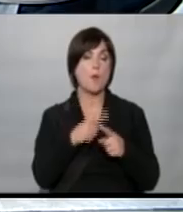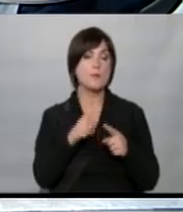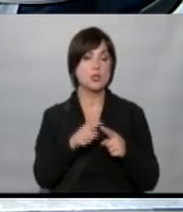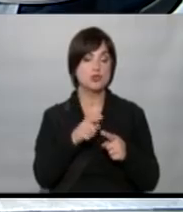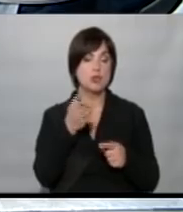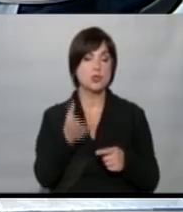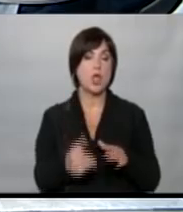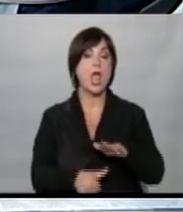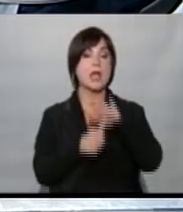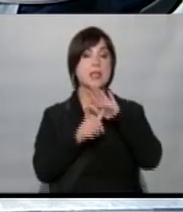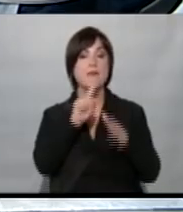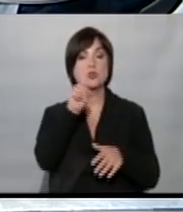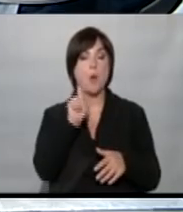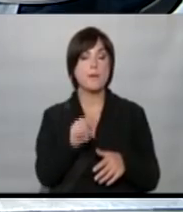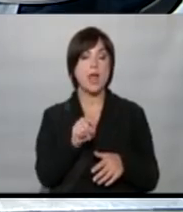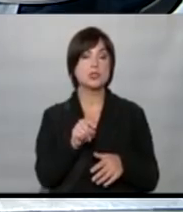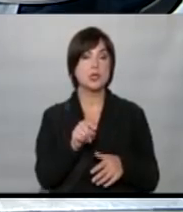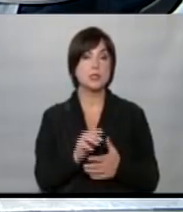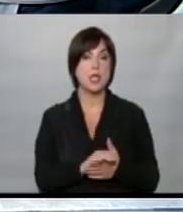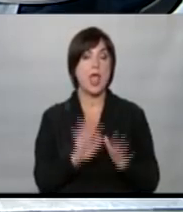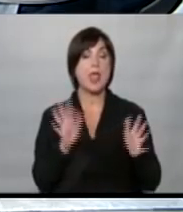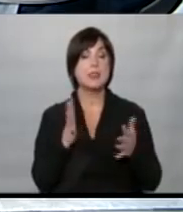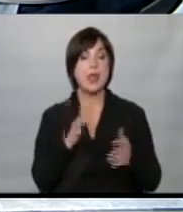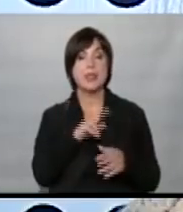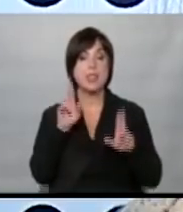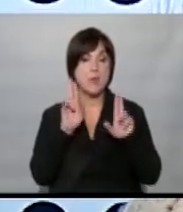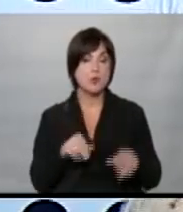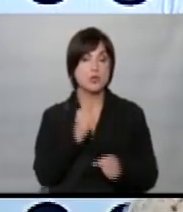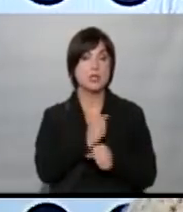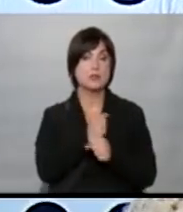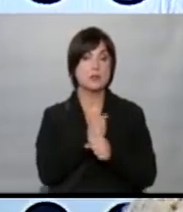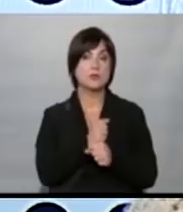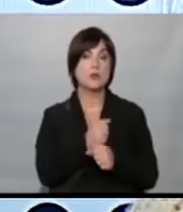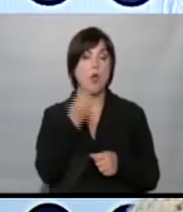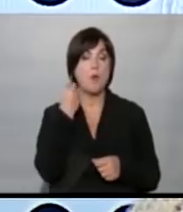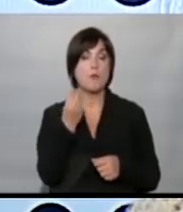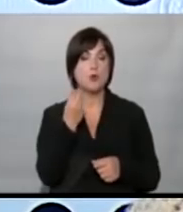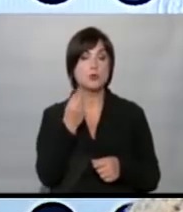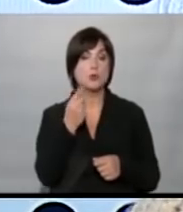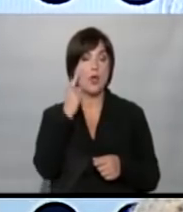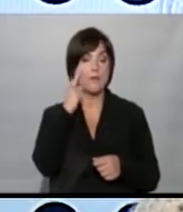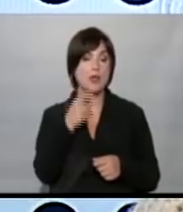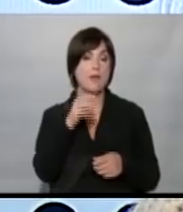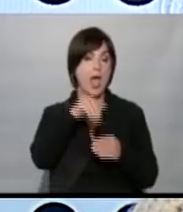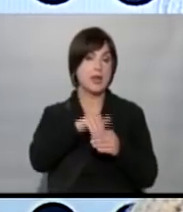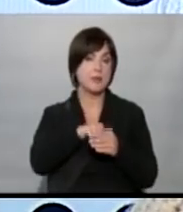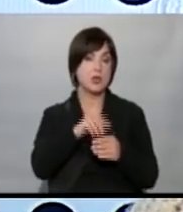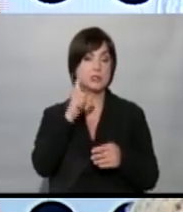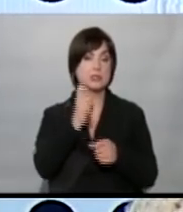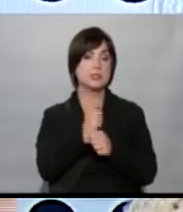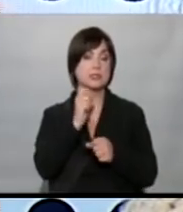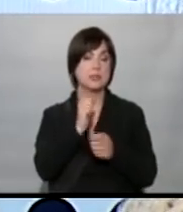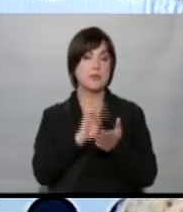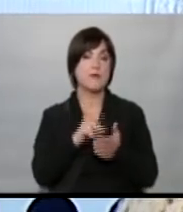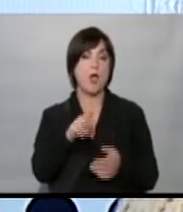туку главното прашање ми е дали не може да се направи по-соодветен методолошки референдум од СДСМ во